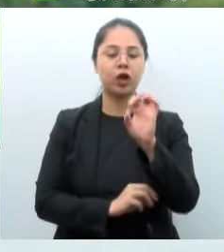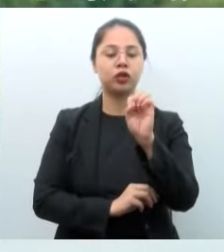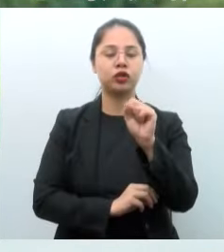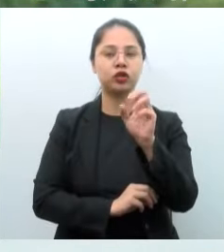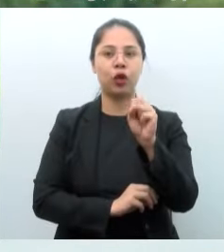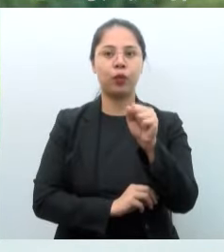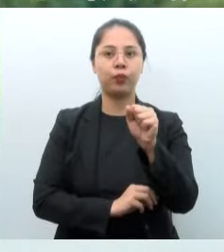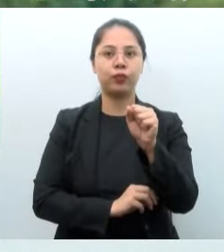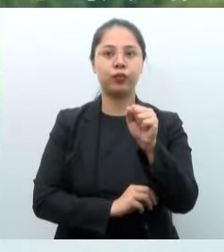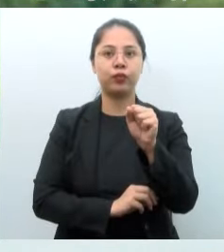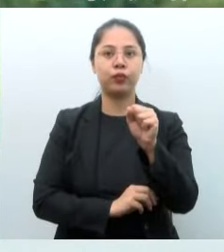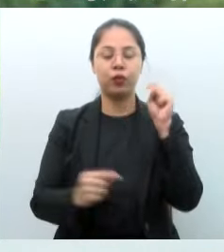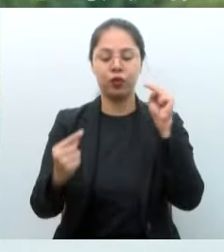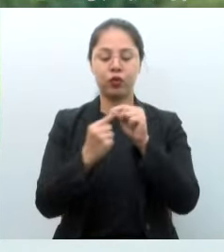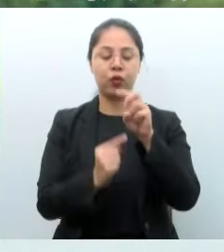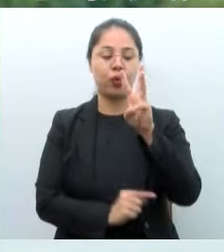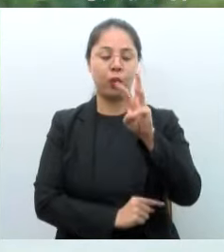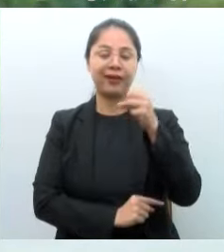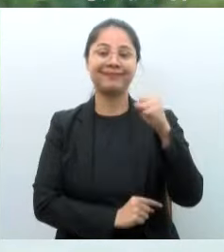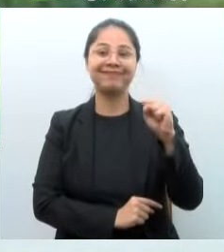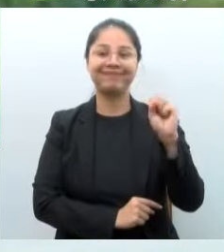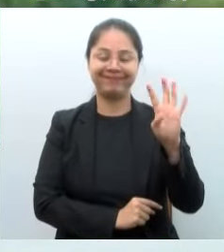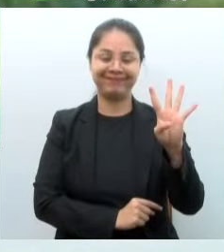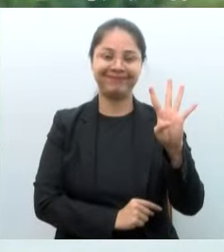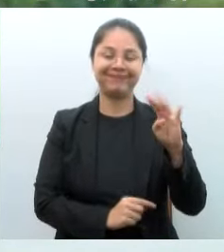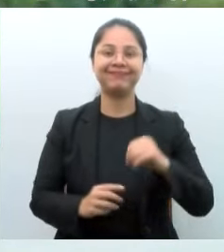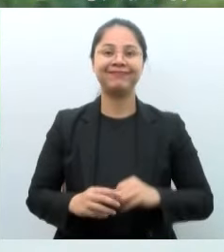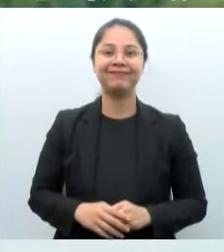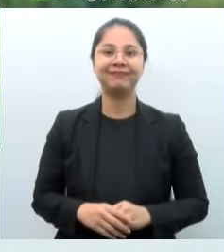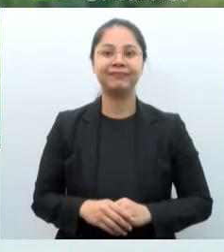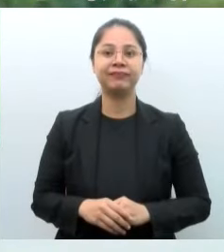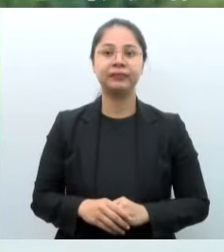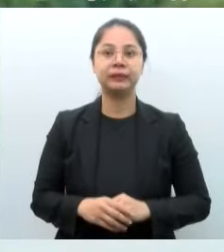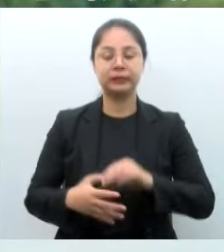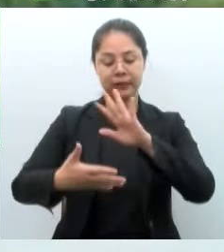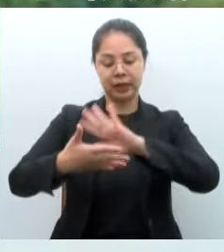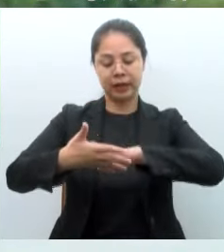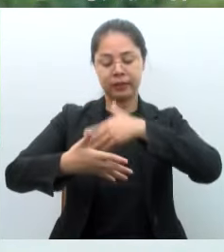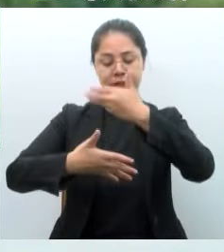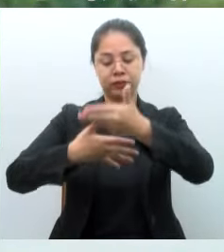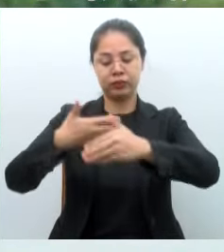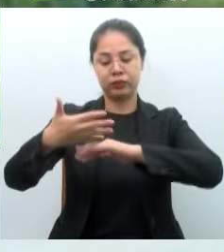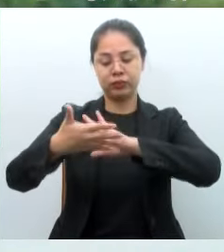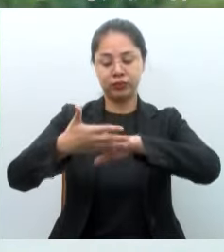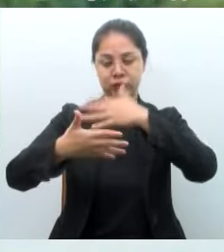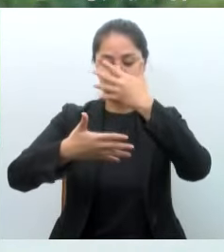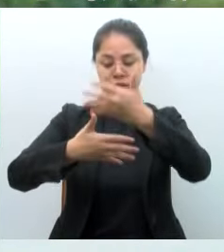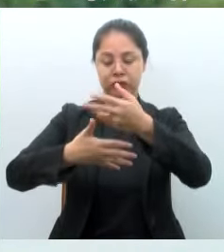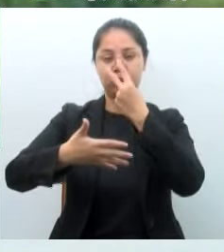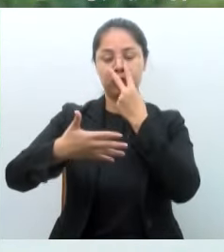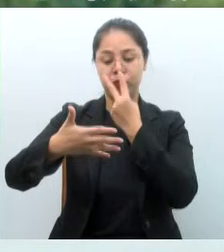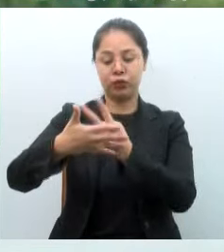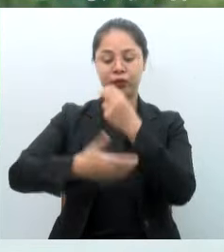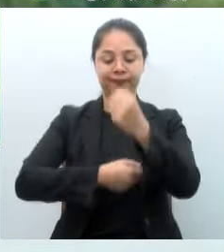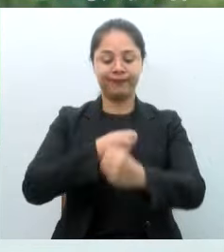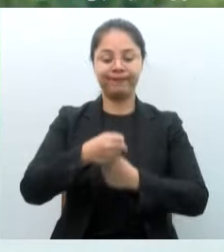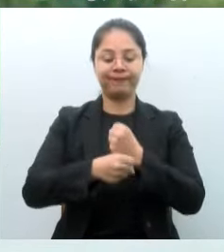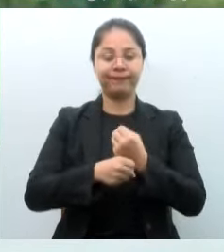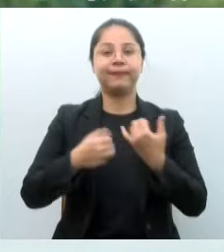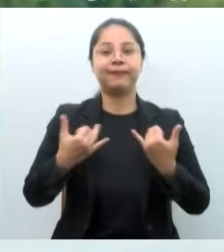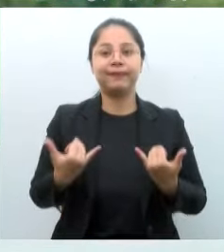ในว.14 นะครับซึ่งตามปฏิทินแล้วนะครับเราก็จะดำเนินการสอบในปีนี้นะครับซึ่งจะสอบ